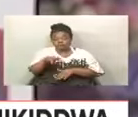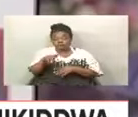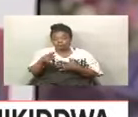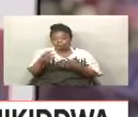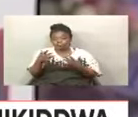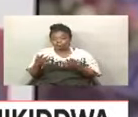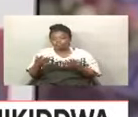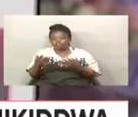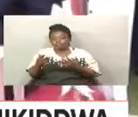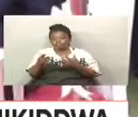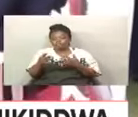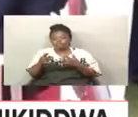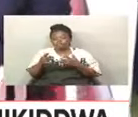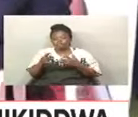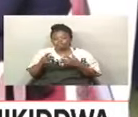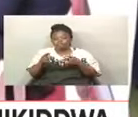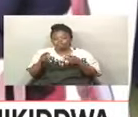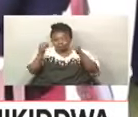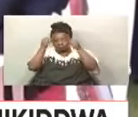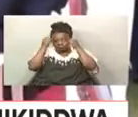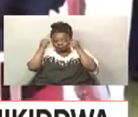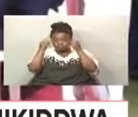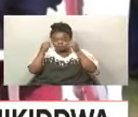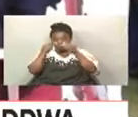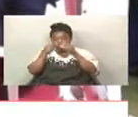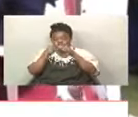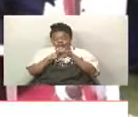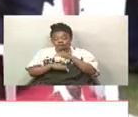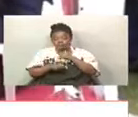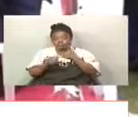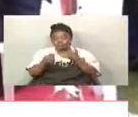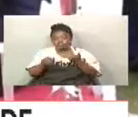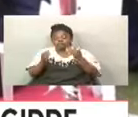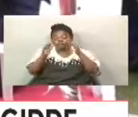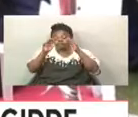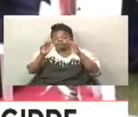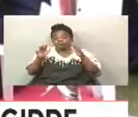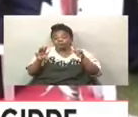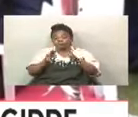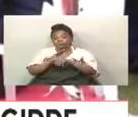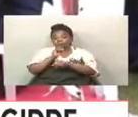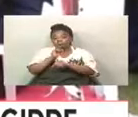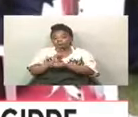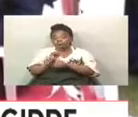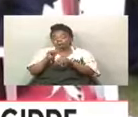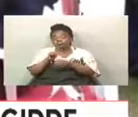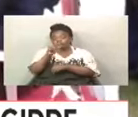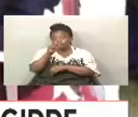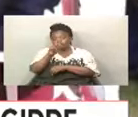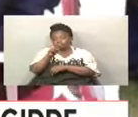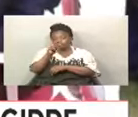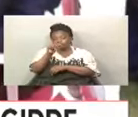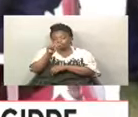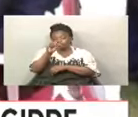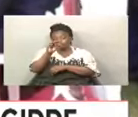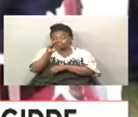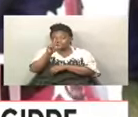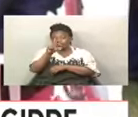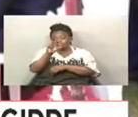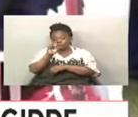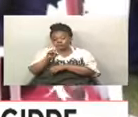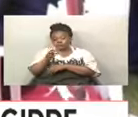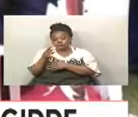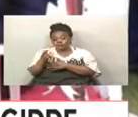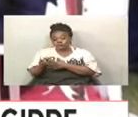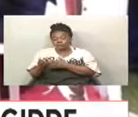ikagadi president ya tegizan tipenda ya kulomuni mguwa banyi mbendo mendo ya chivali ndalabu walu wentalo